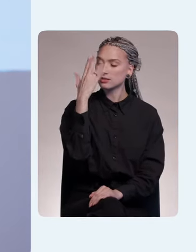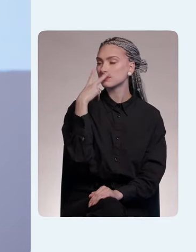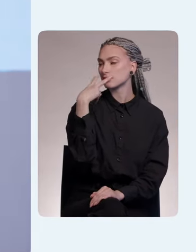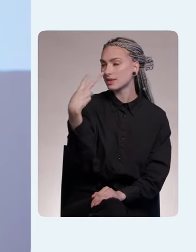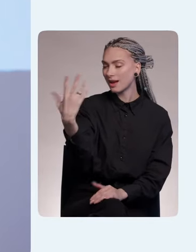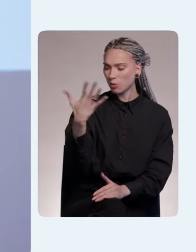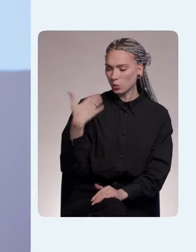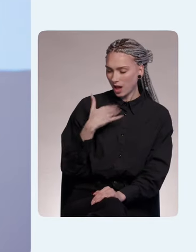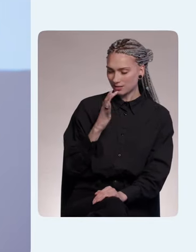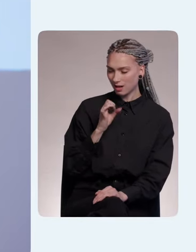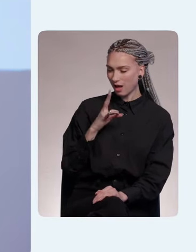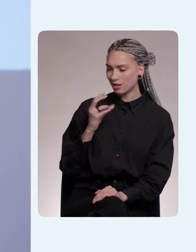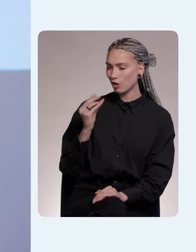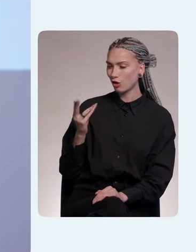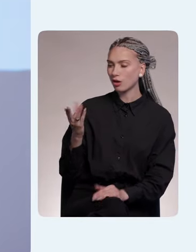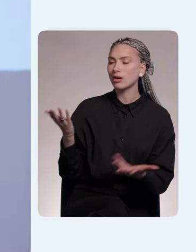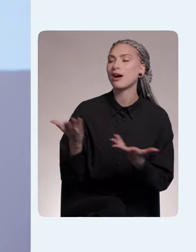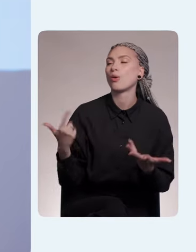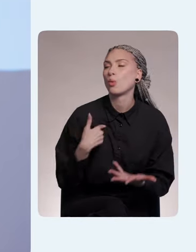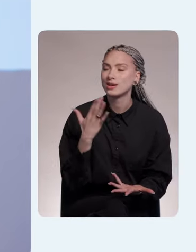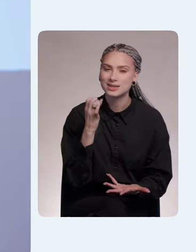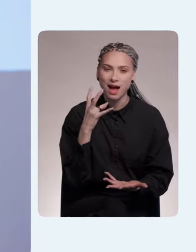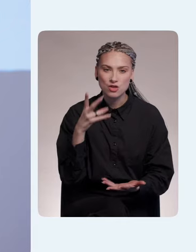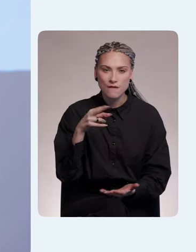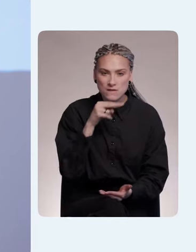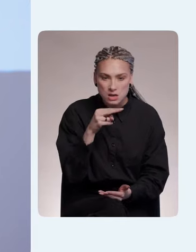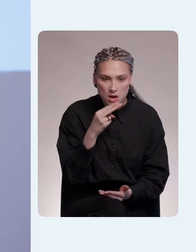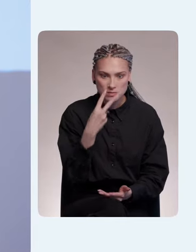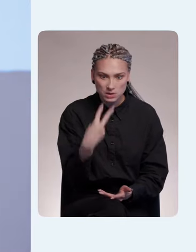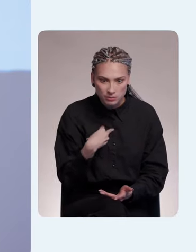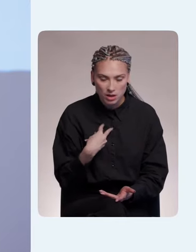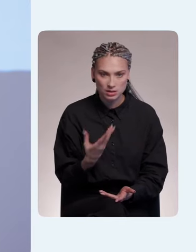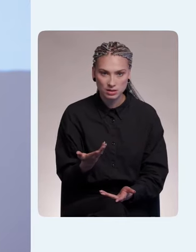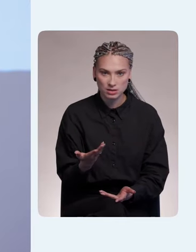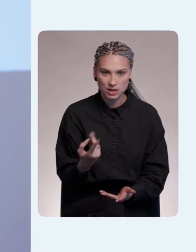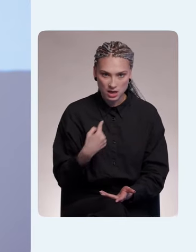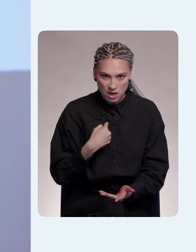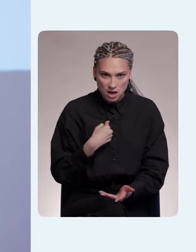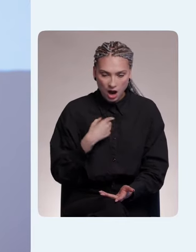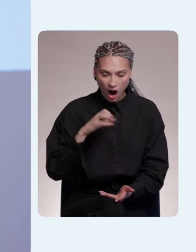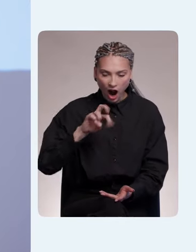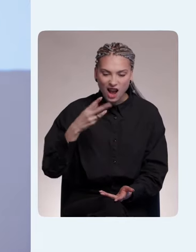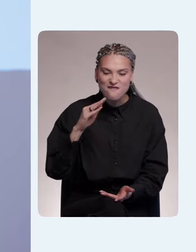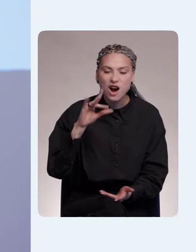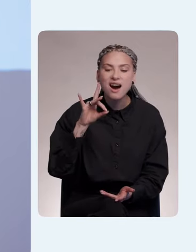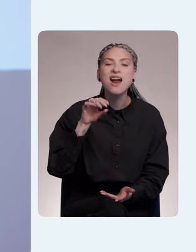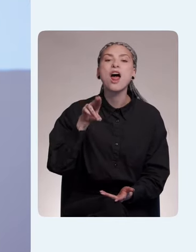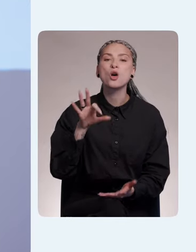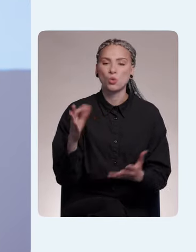какой я Санек? Какой я Санек? Ну внимательно посмотрите. Ну я Альфредо, какой